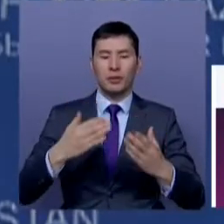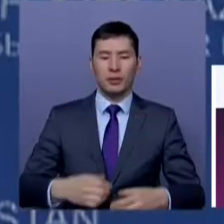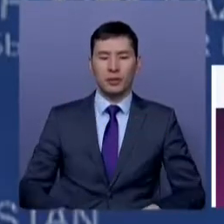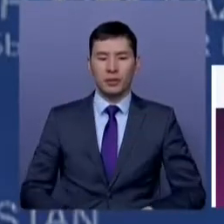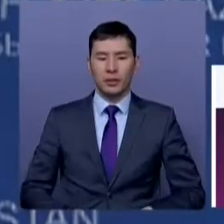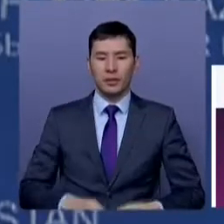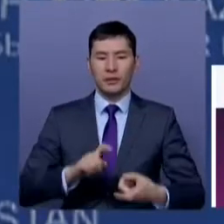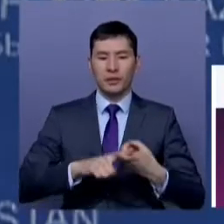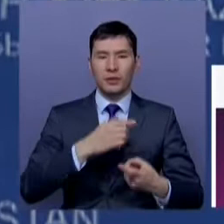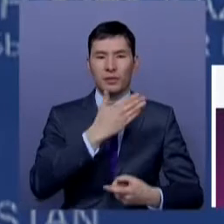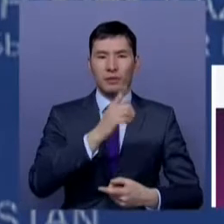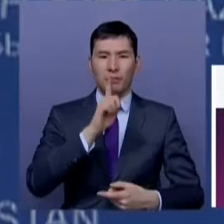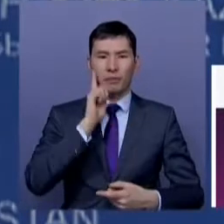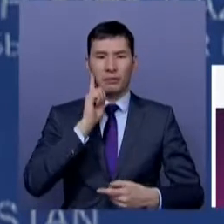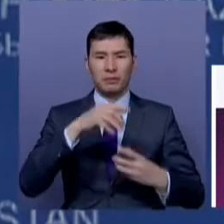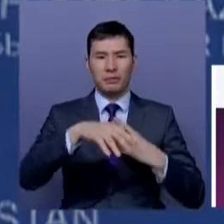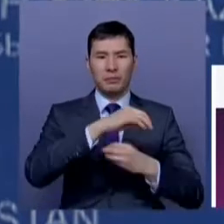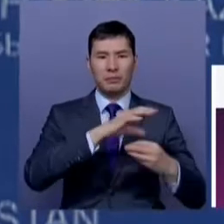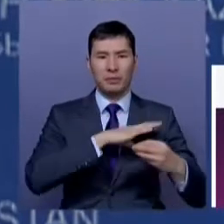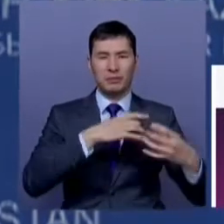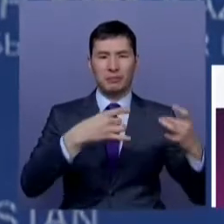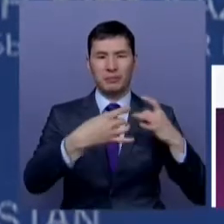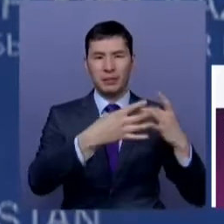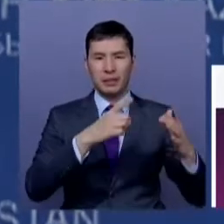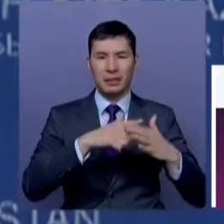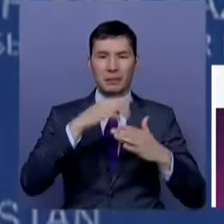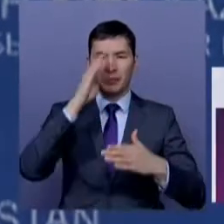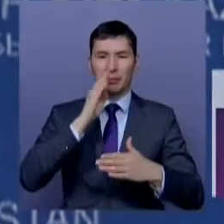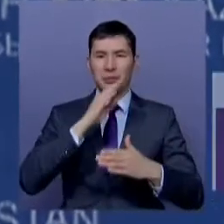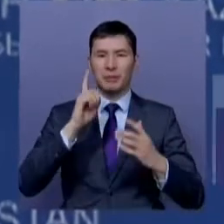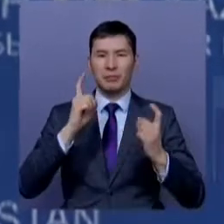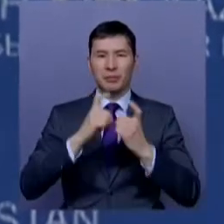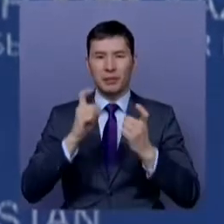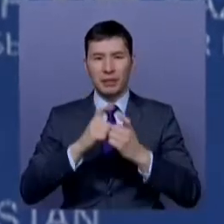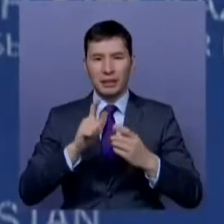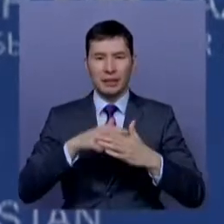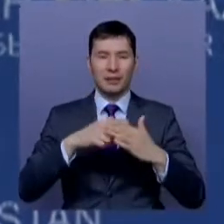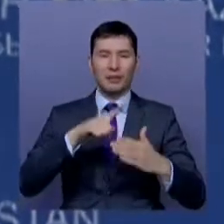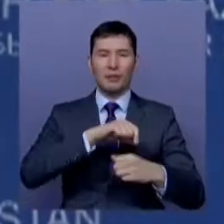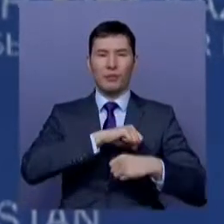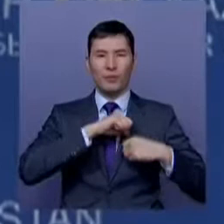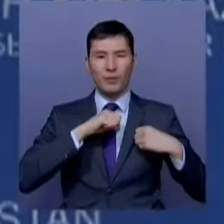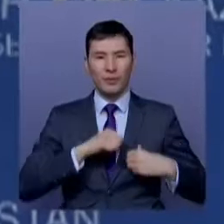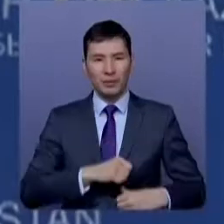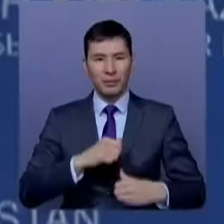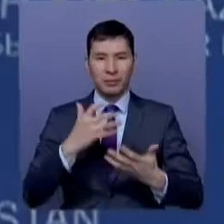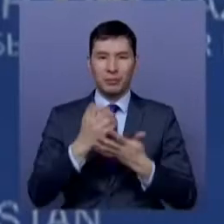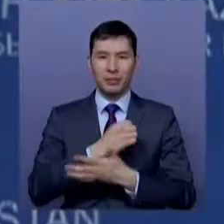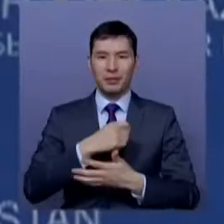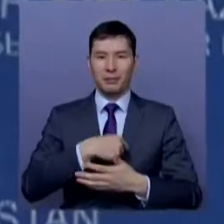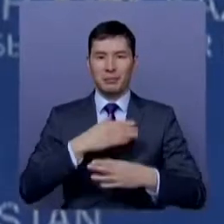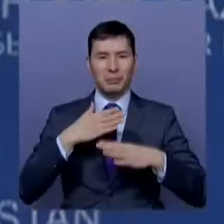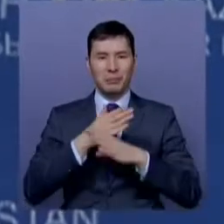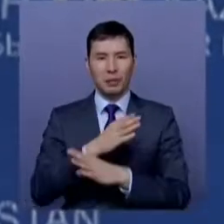яғни құрдастары арасындағы қақтығыстар, ата-ана мен келіспеушілік немесе бала махаббат сияқты мәселелер деуіміз қате. Өз-өзіне қол жұмсауға